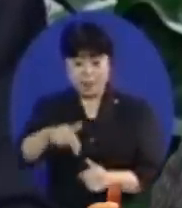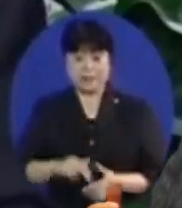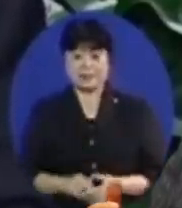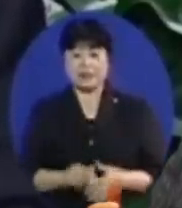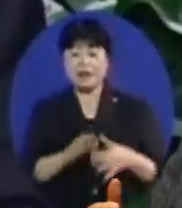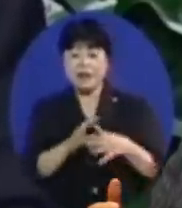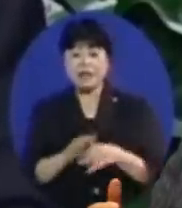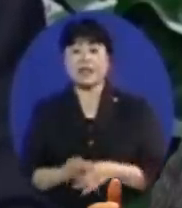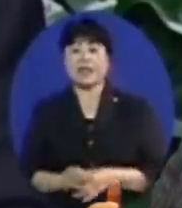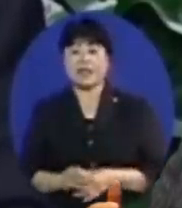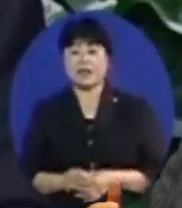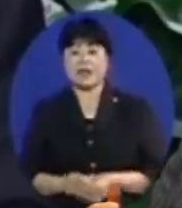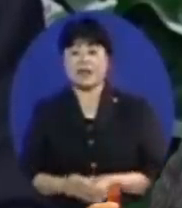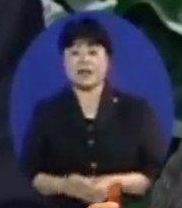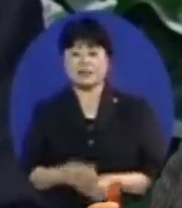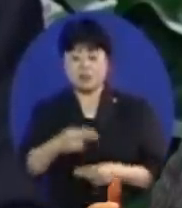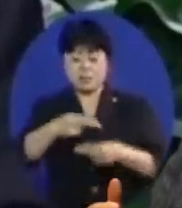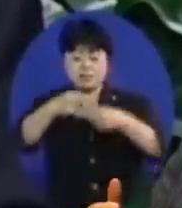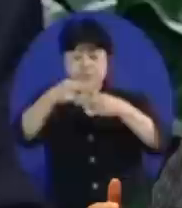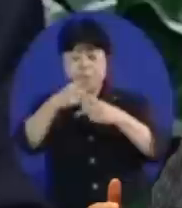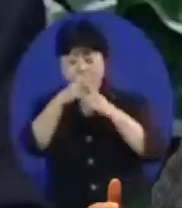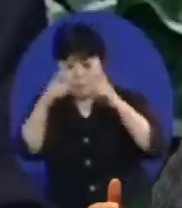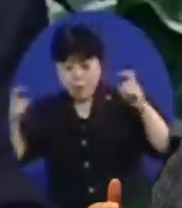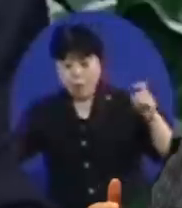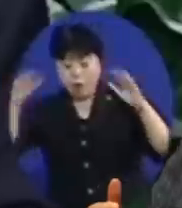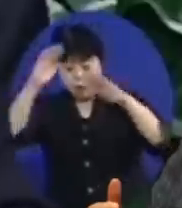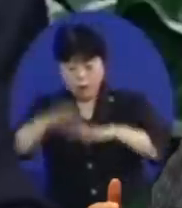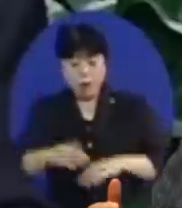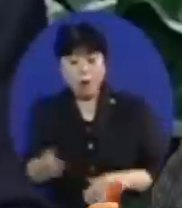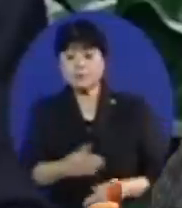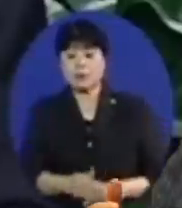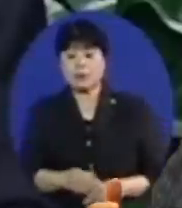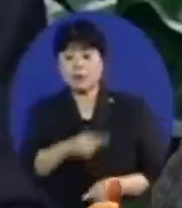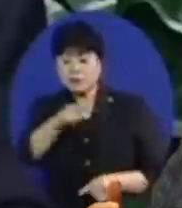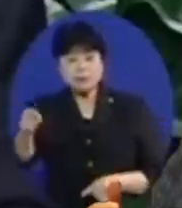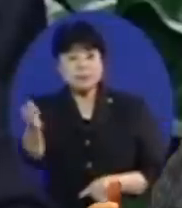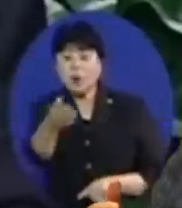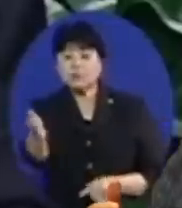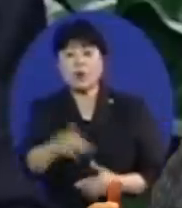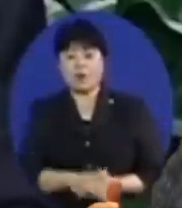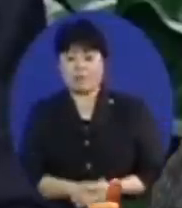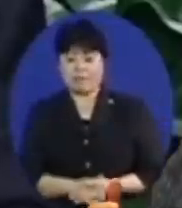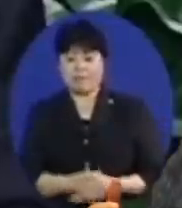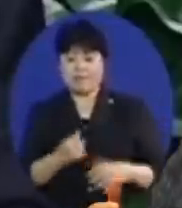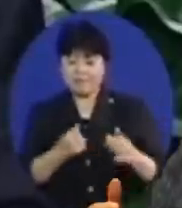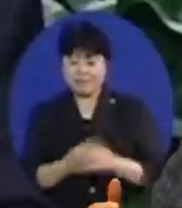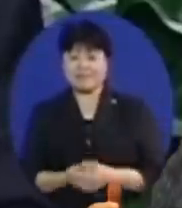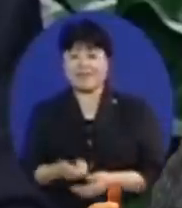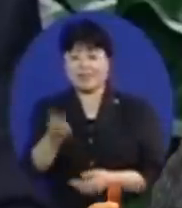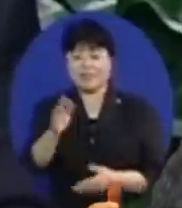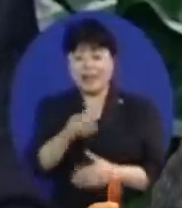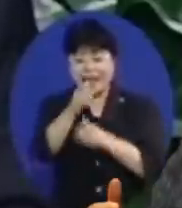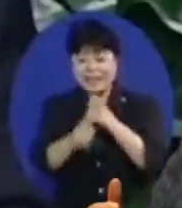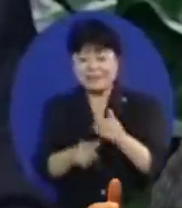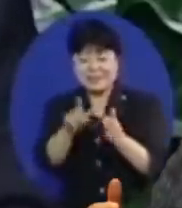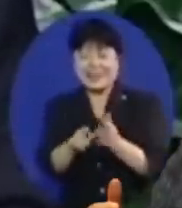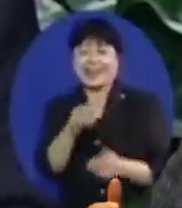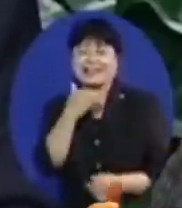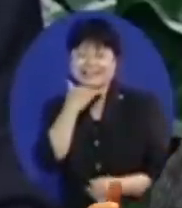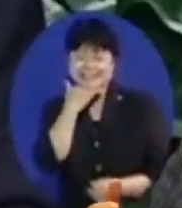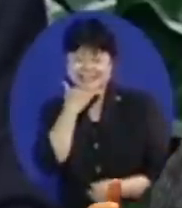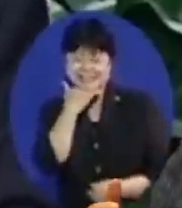된 철벽성이 무너질 기미가 없습니다. 금도 하나 안 갑니다. 그럼에도 불구하고 하나님의 때를